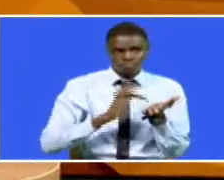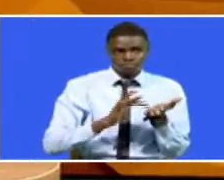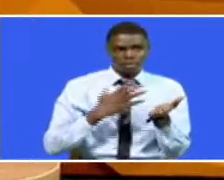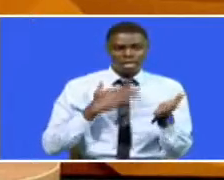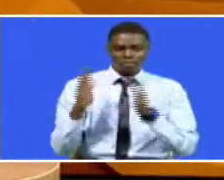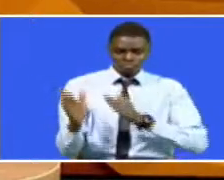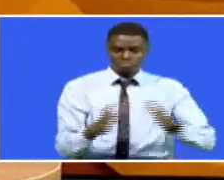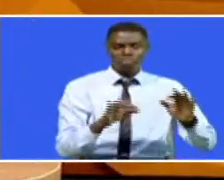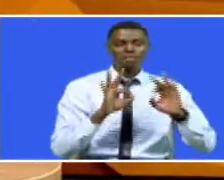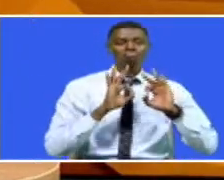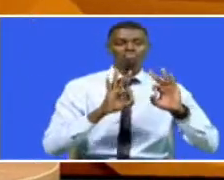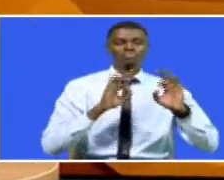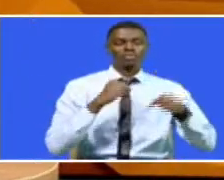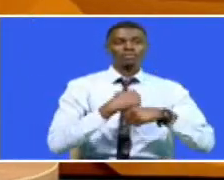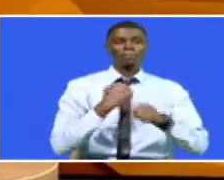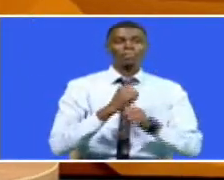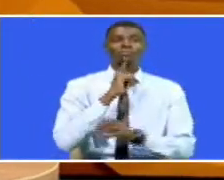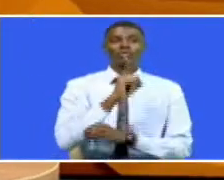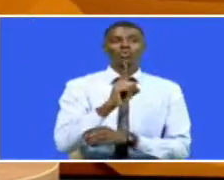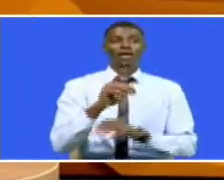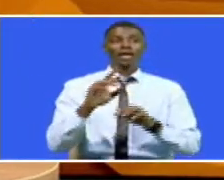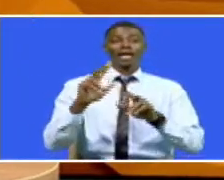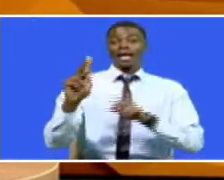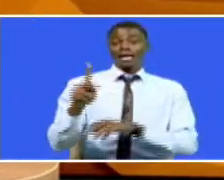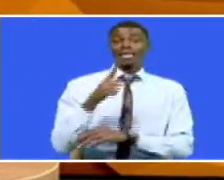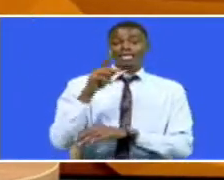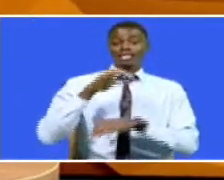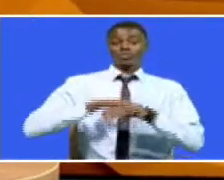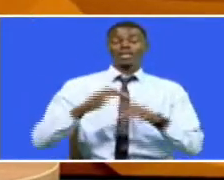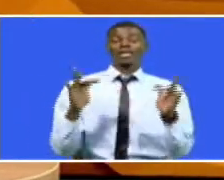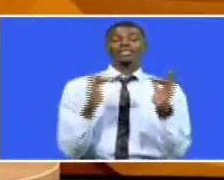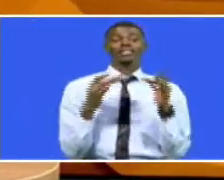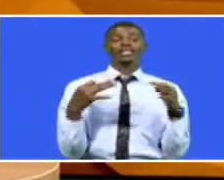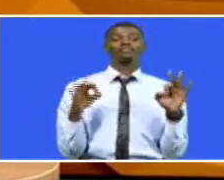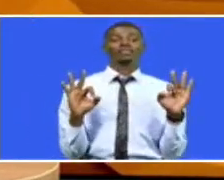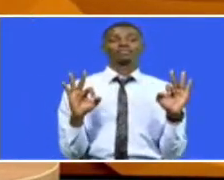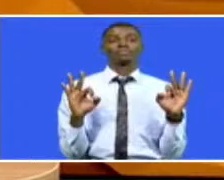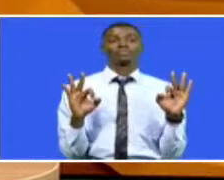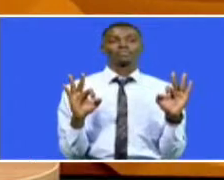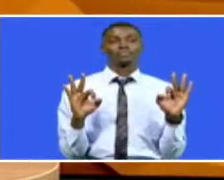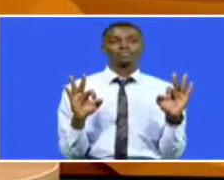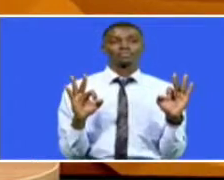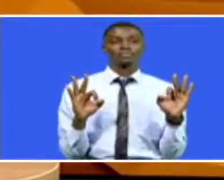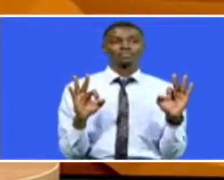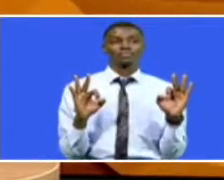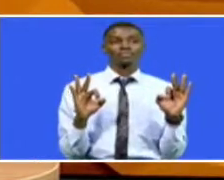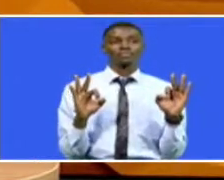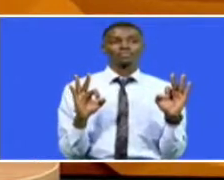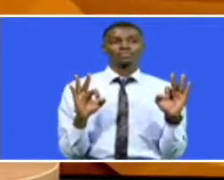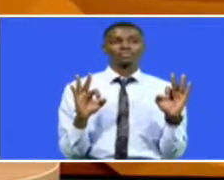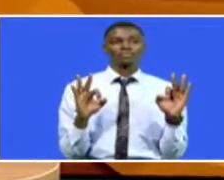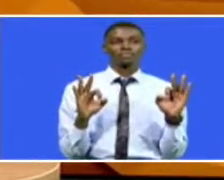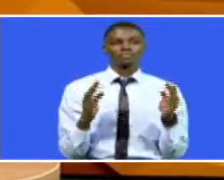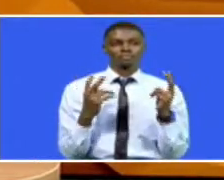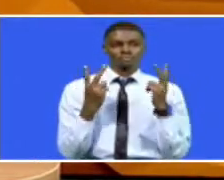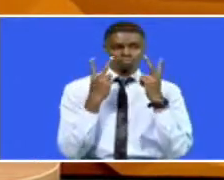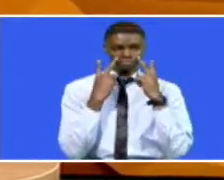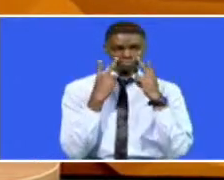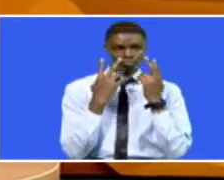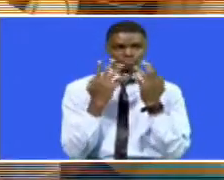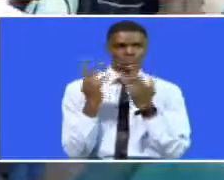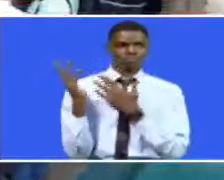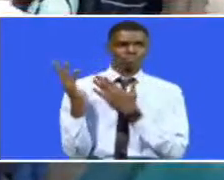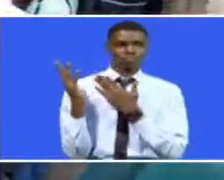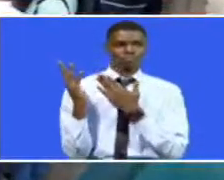ni kabambe ili kuhakikisha wakenya wanapata intaneti ya bure. Mwanahabari wetu David Mudoka na taarifa kamili.